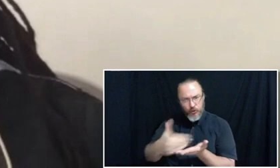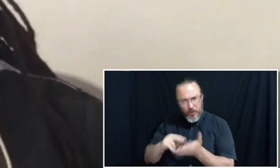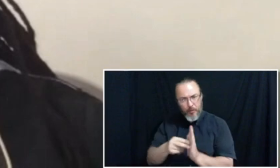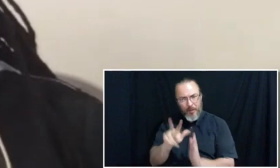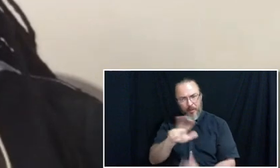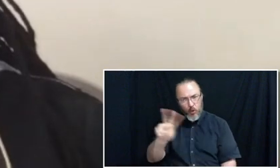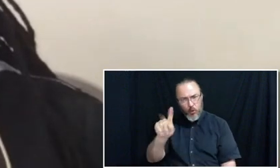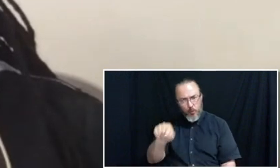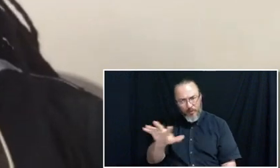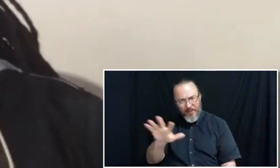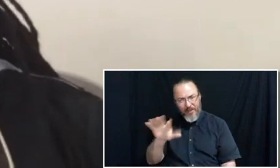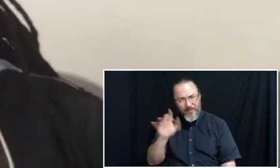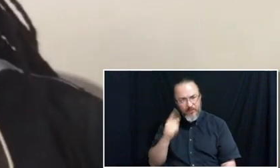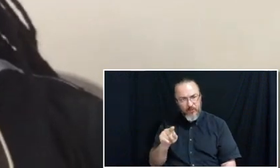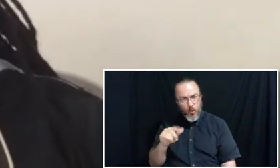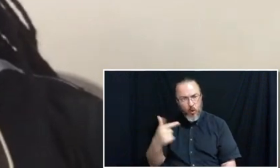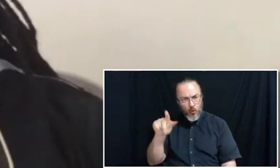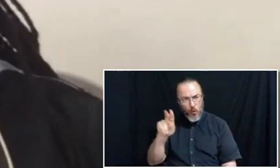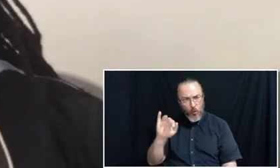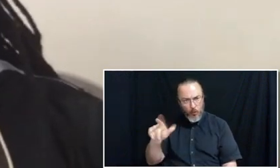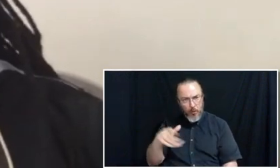il y a 2,5%.